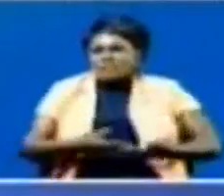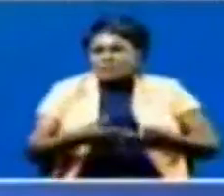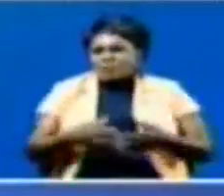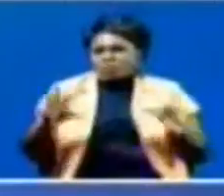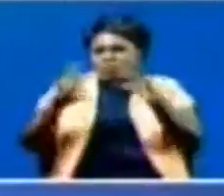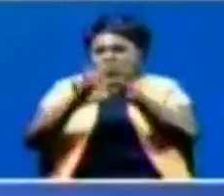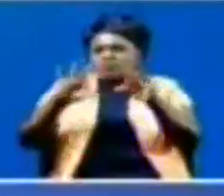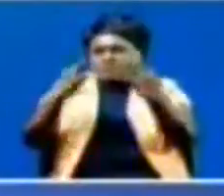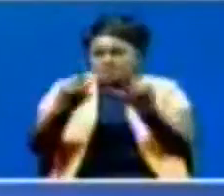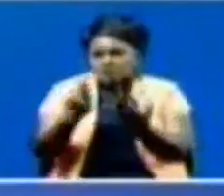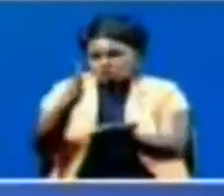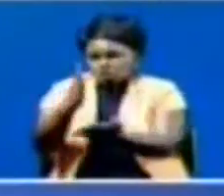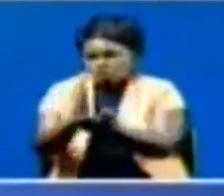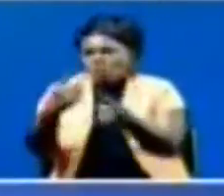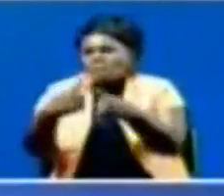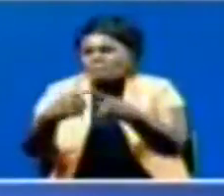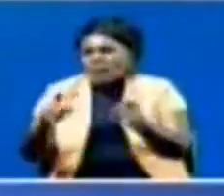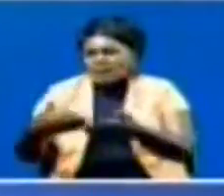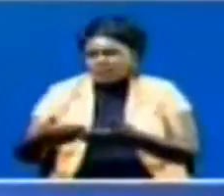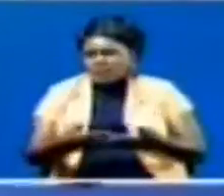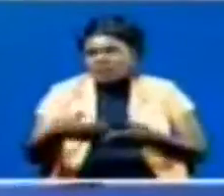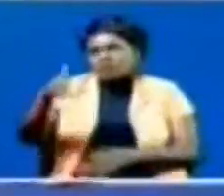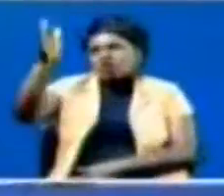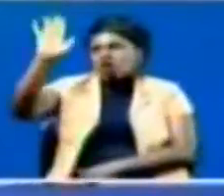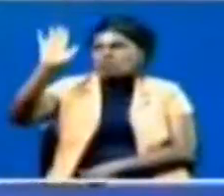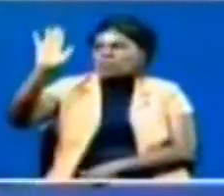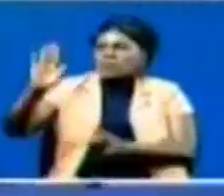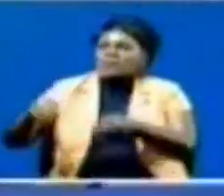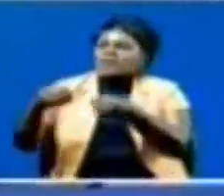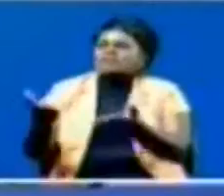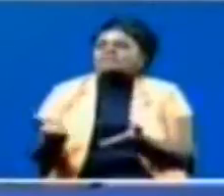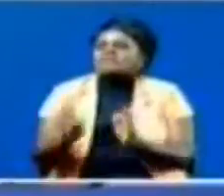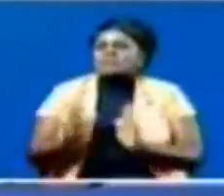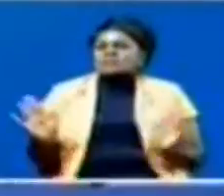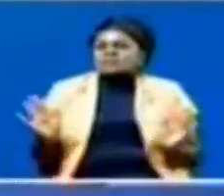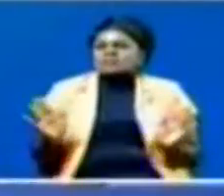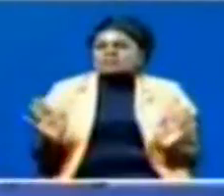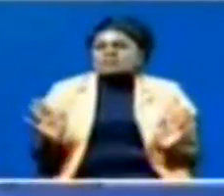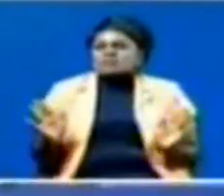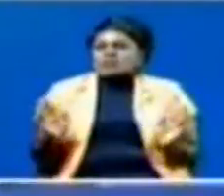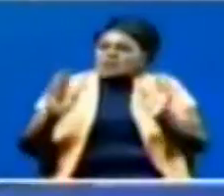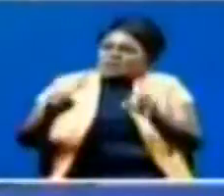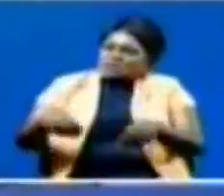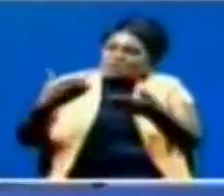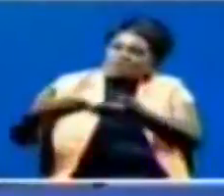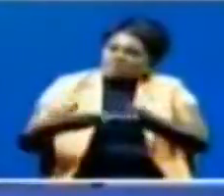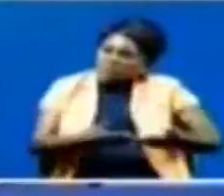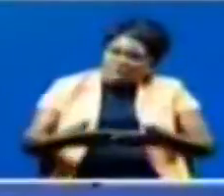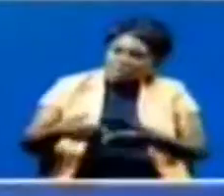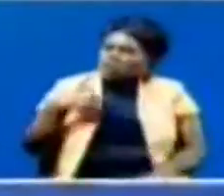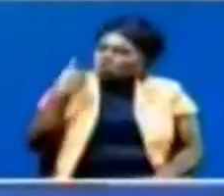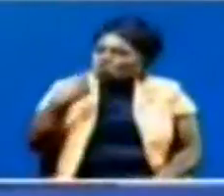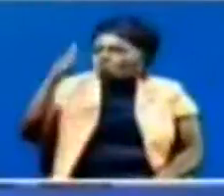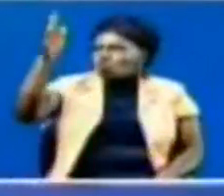jamii, sikatai. Naam. Lakini mtoto anayepeana ni Mwenyezi Mungu. Sisi tumebeba mashango. Anayepeana mtoto ni Mwenyezi Mungu.